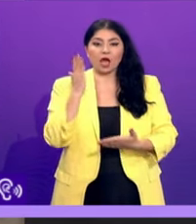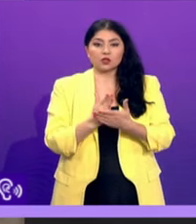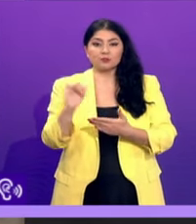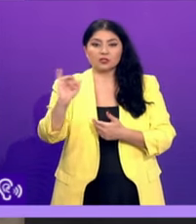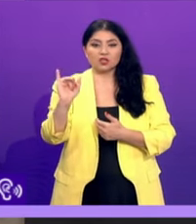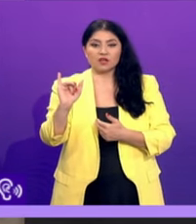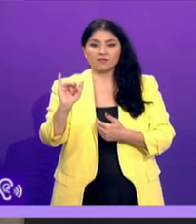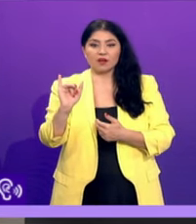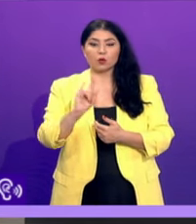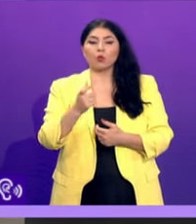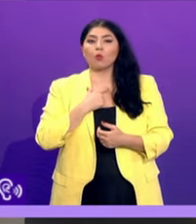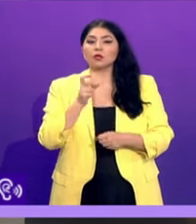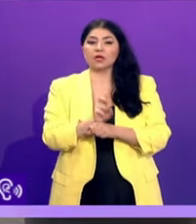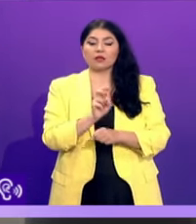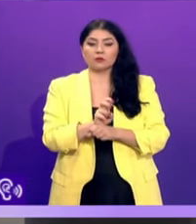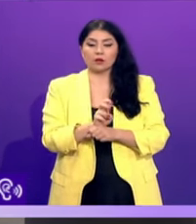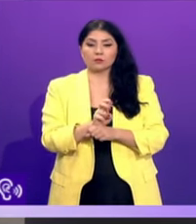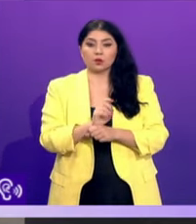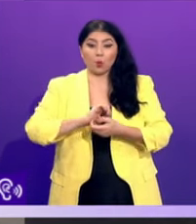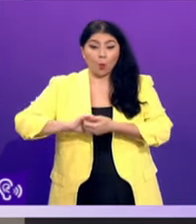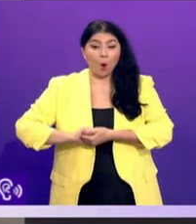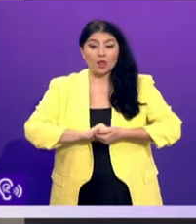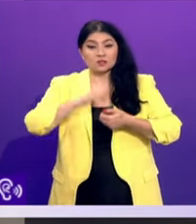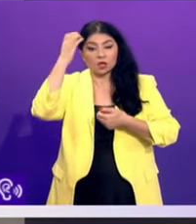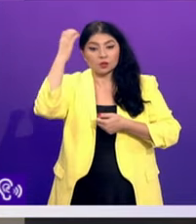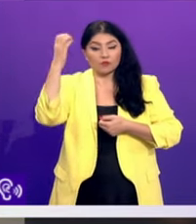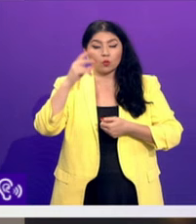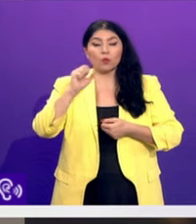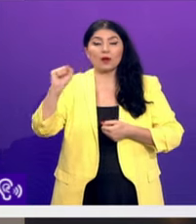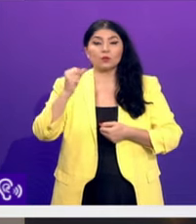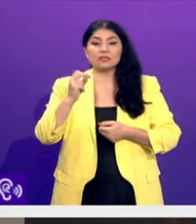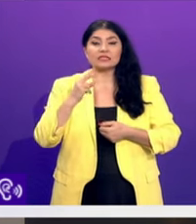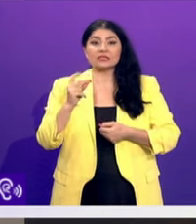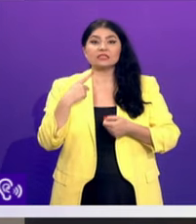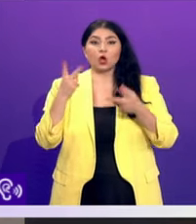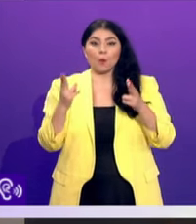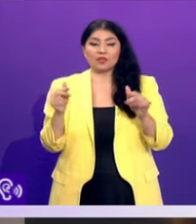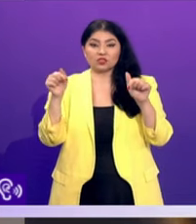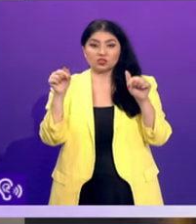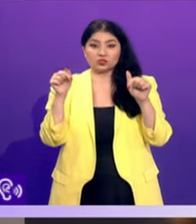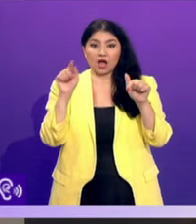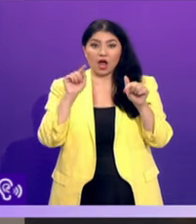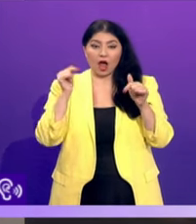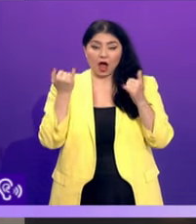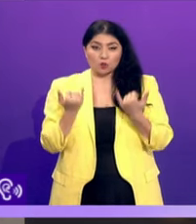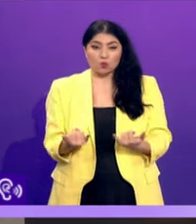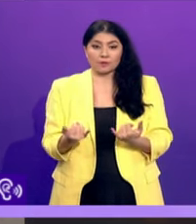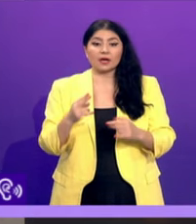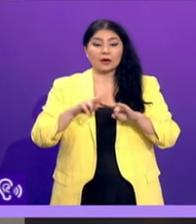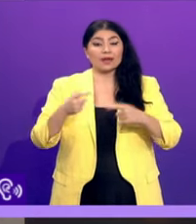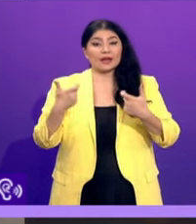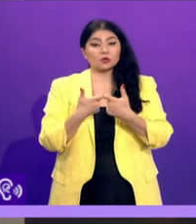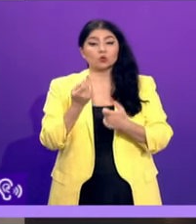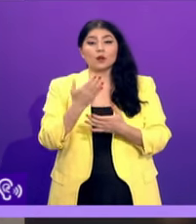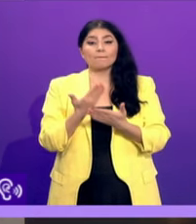cineva nu poate candida. Coaliția de guvernare cu PSD se oprește aici. Rămânem în executiv